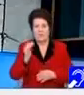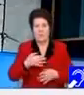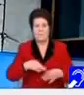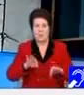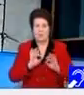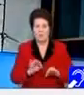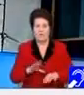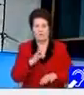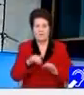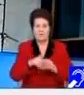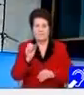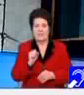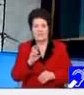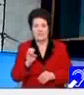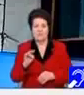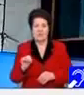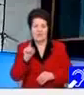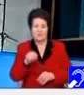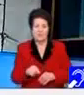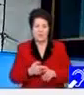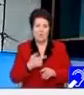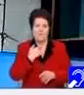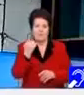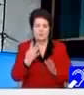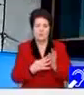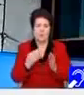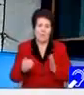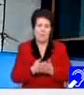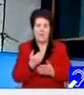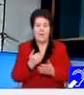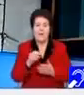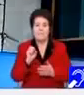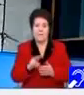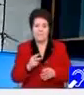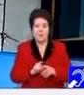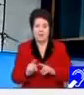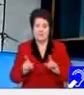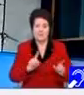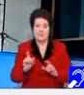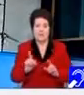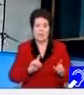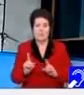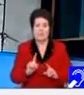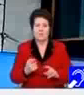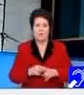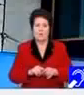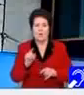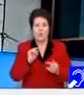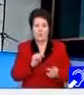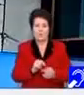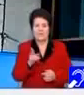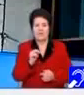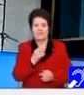Angela Motuzoc, a fost aleasă astăzi președinte al CSP cu votul a 9 membri din cei 10 prezenți la ședința Consiliului. Contracandidatul